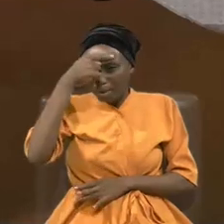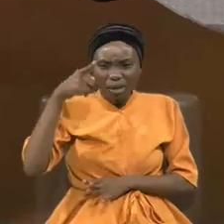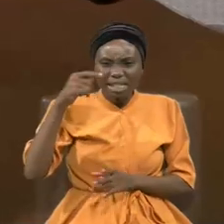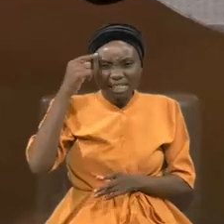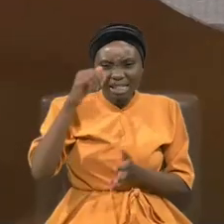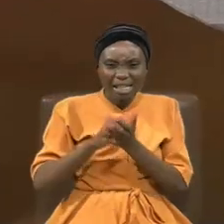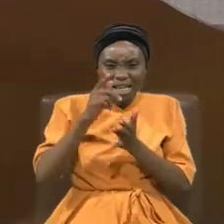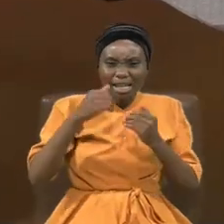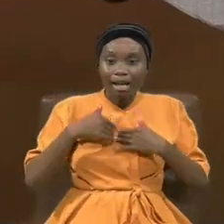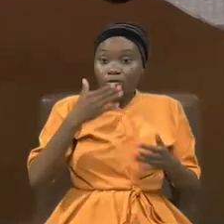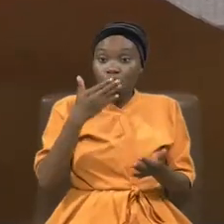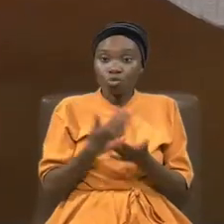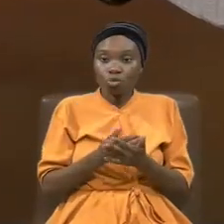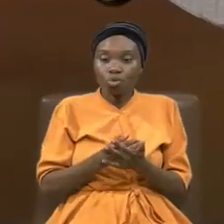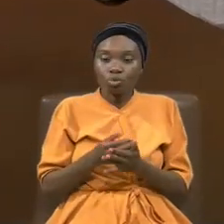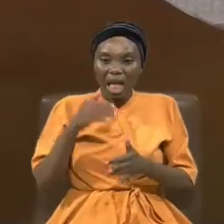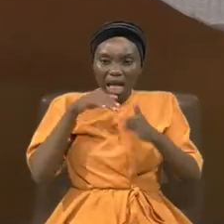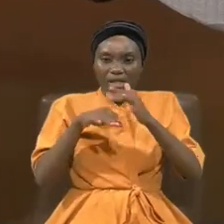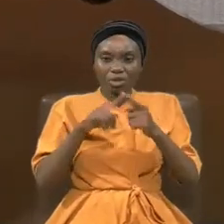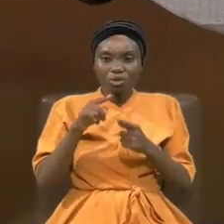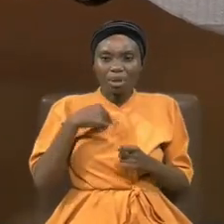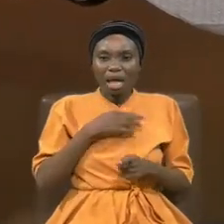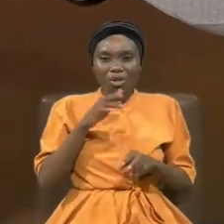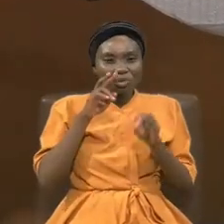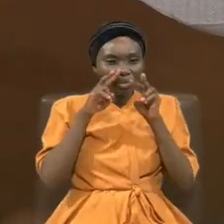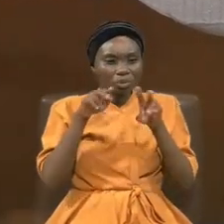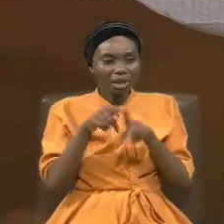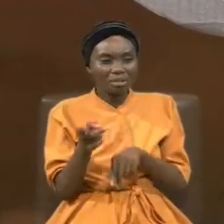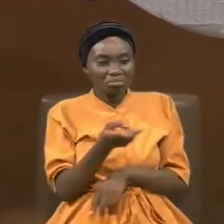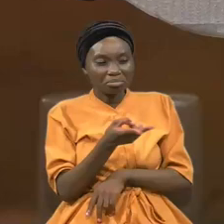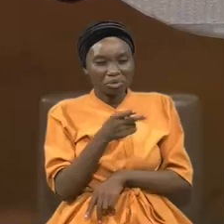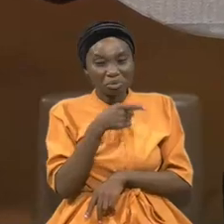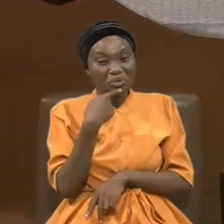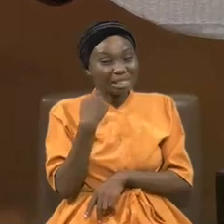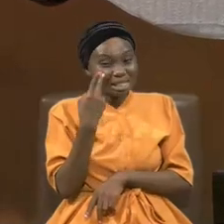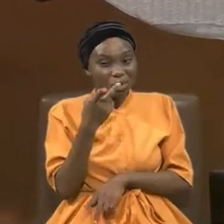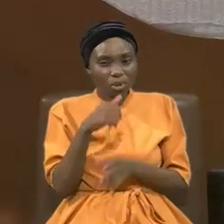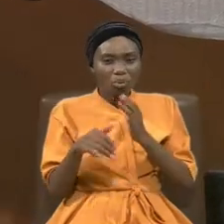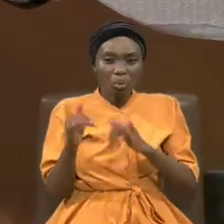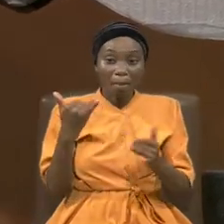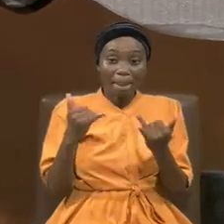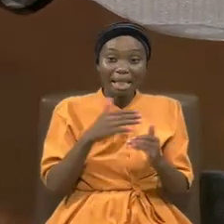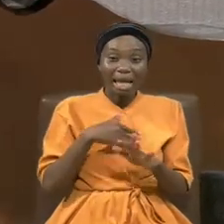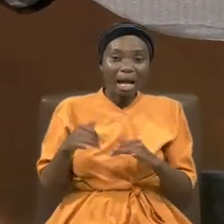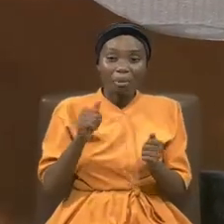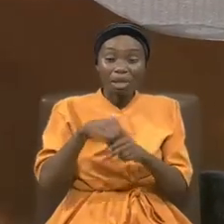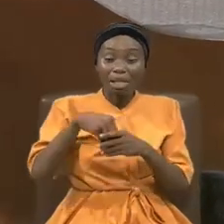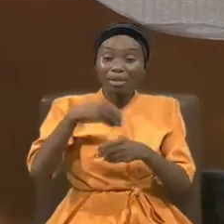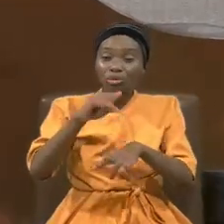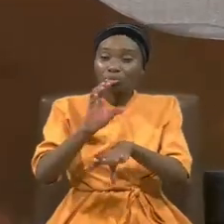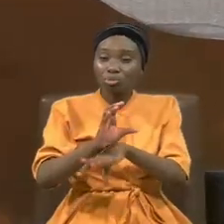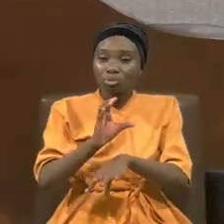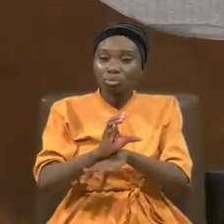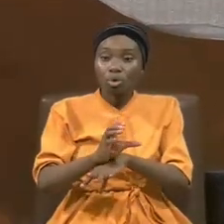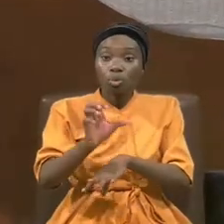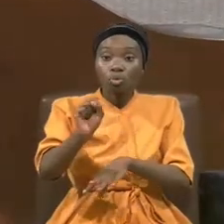que avait accès à moi. Et tu regardes la personne, tu vois qu'ils viennent pour jouer.